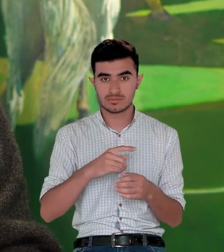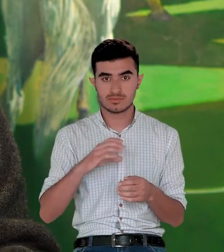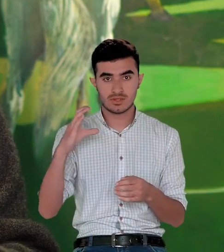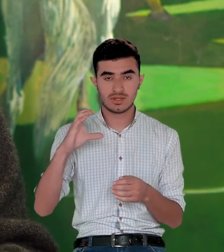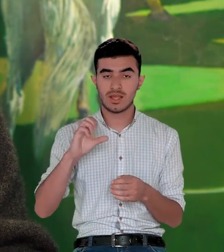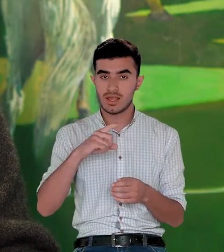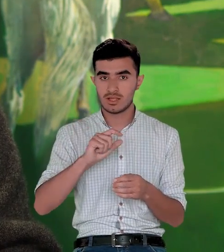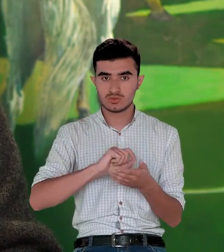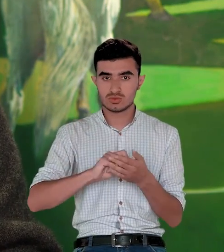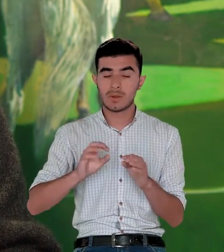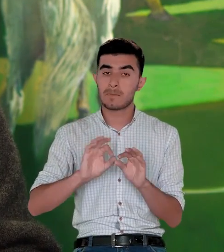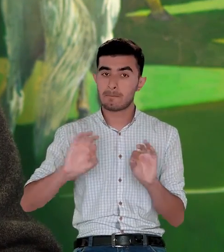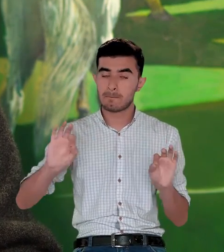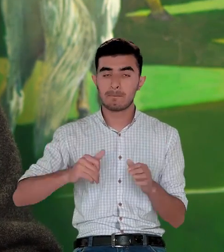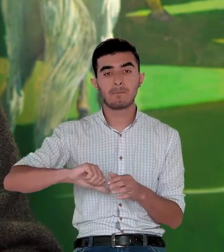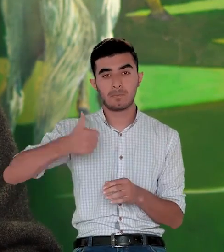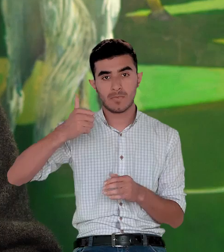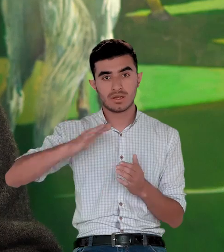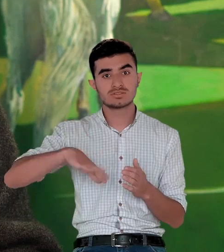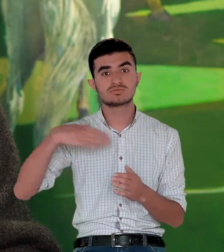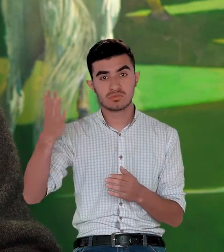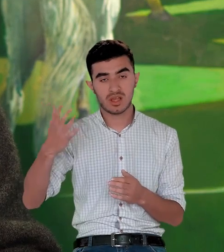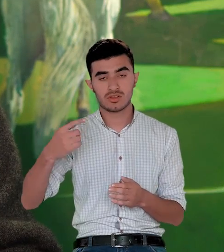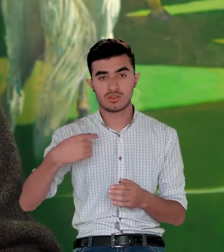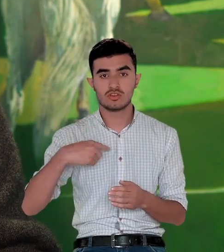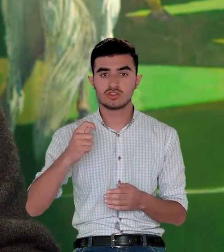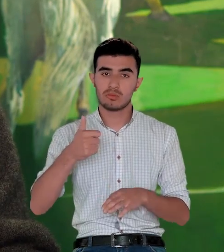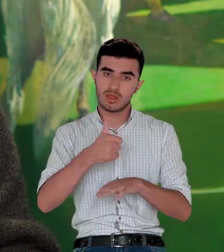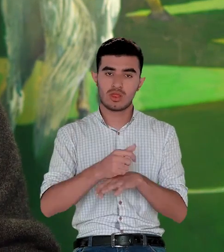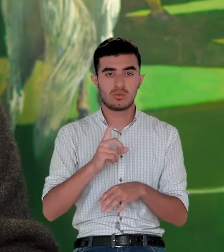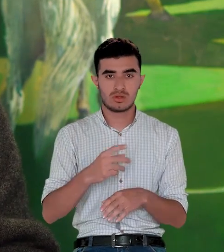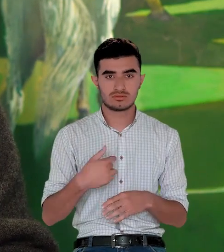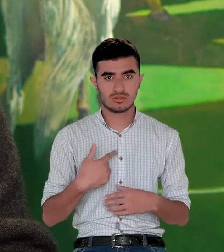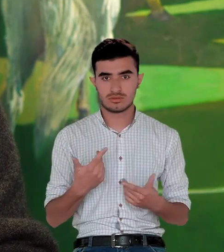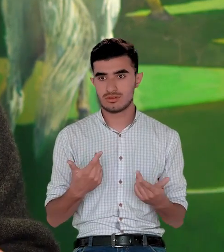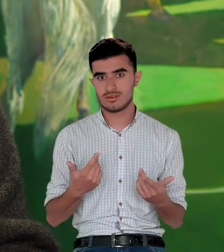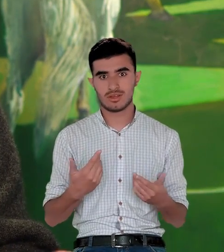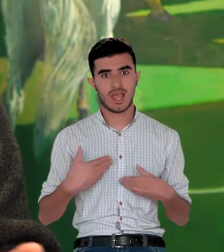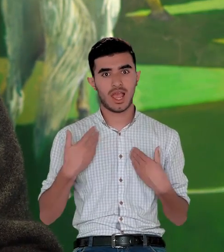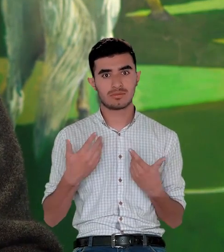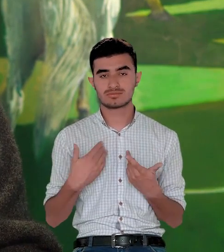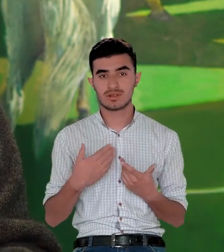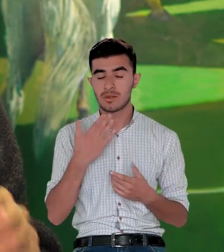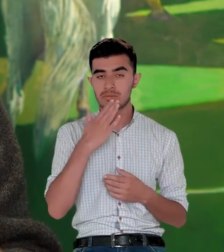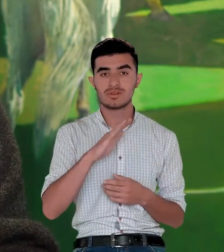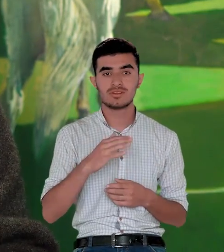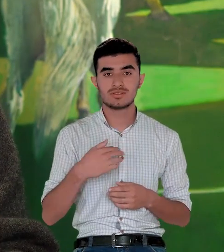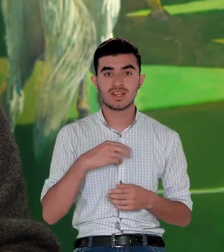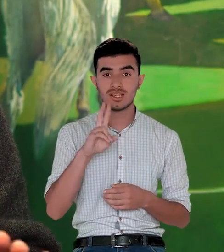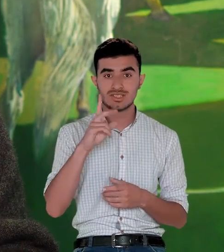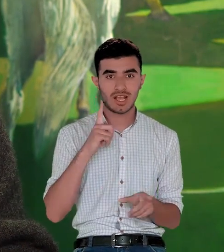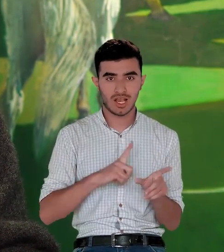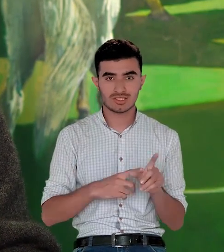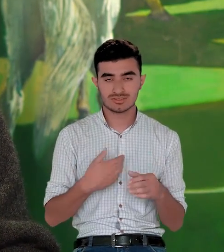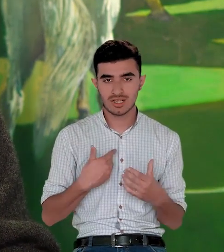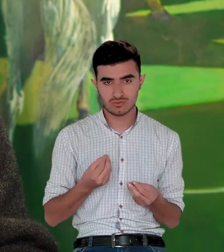میں نے کہا جی نوکری کے لیے تو کر رہے ہیں صاحب کچھ. اچھا ایسا کرنا ہے کہ تم جب پاس آؤٹ ہو جائے تو پھر تم یہیں آ